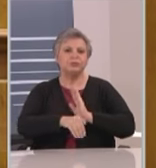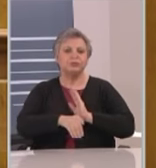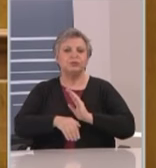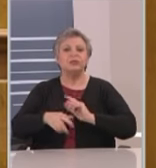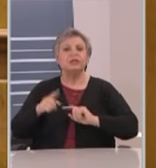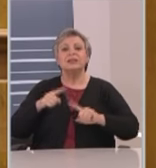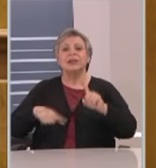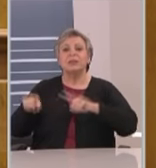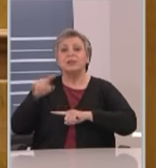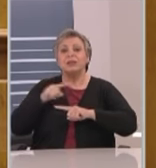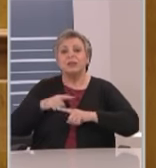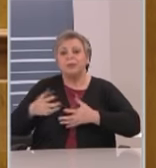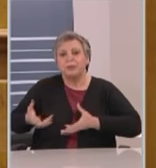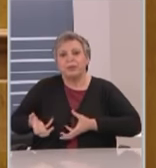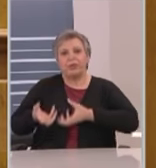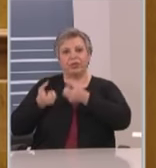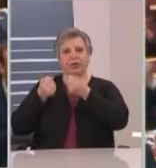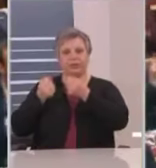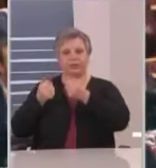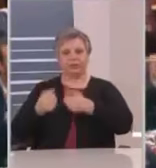κατεστραμμένη και την έβγαλαν από την κρίση και τα μνημόνια.